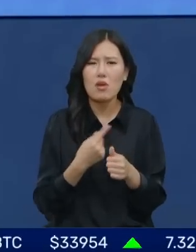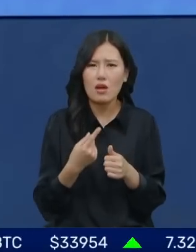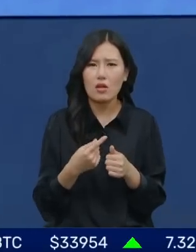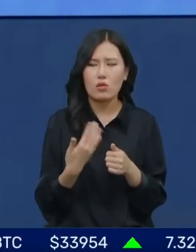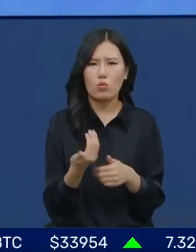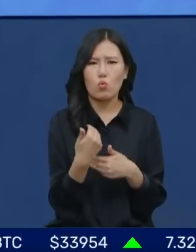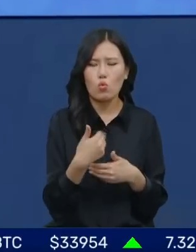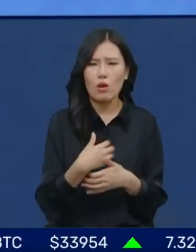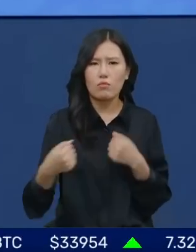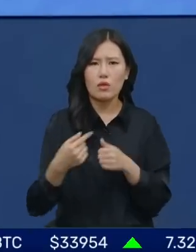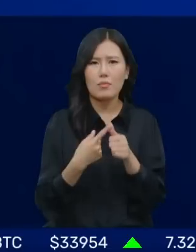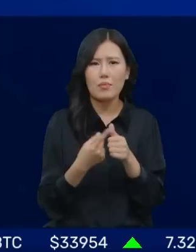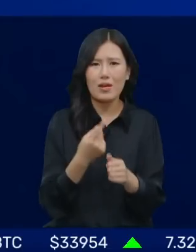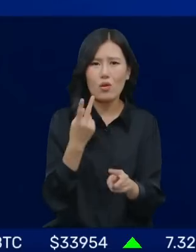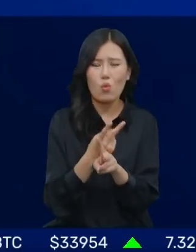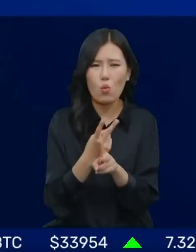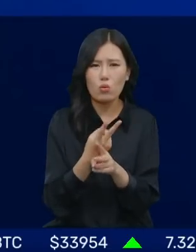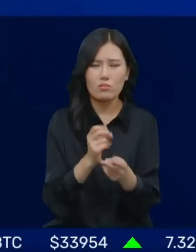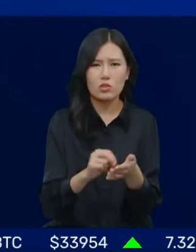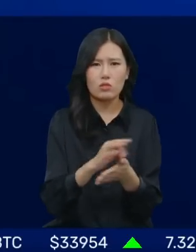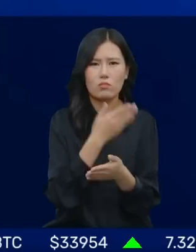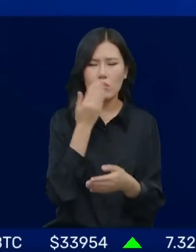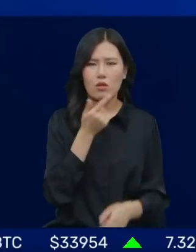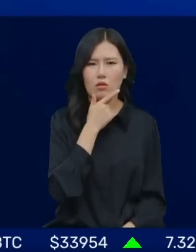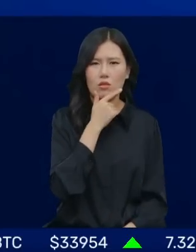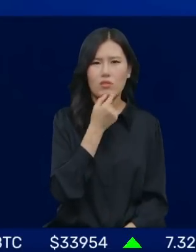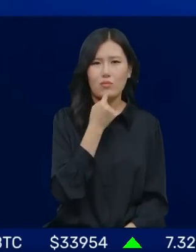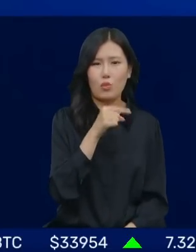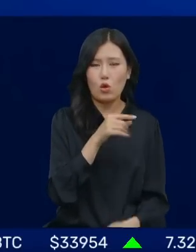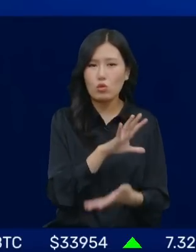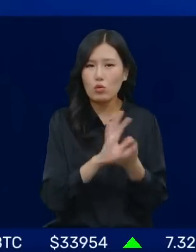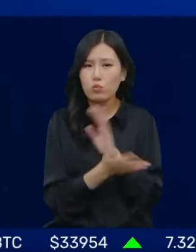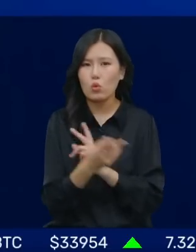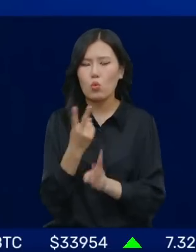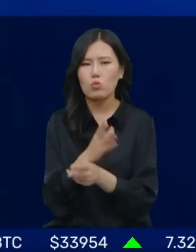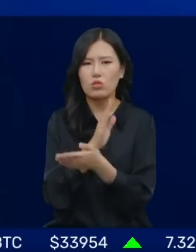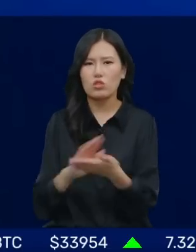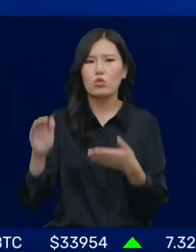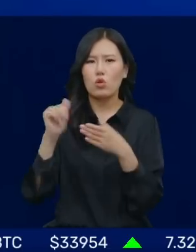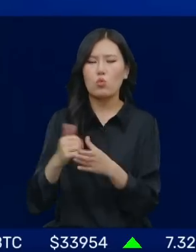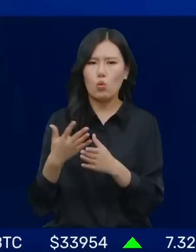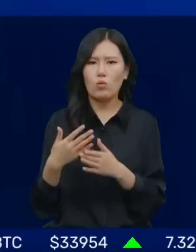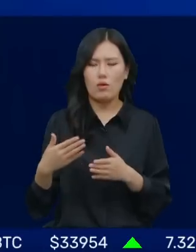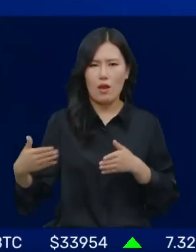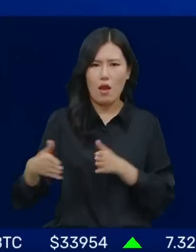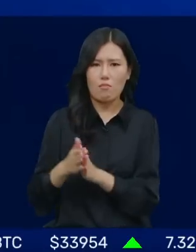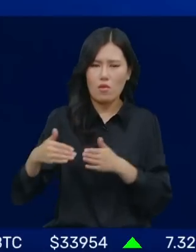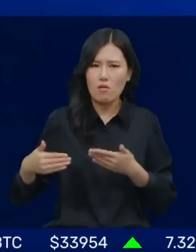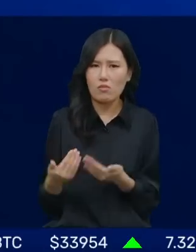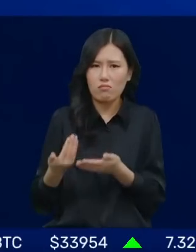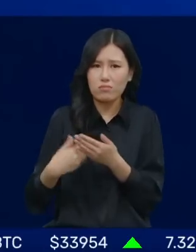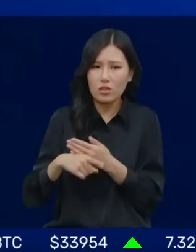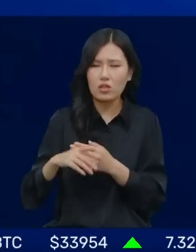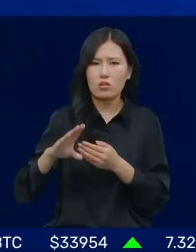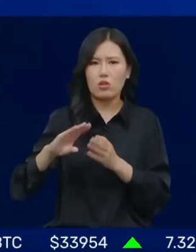бол хуулиар зохицуулагдаж чаддаггүй. За тэгвэл шинэ хуулийн төсөлд хамтран амьдрагчийг гэр бүлтэй адилтгсан заалт орж ирлээ. За энэ нь гэр